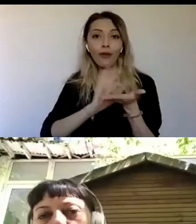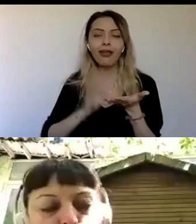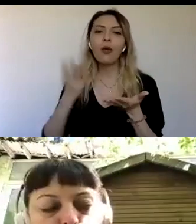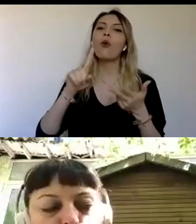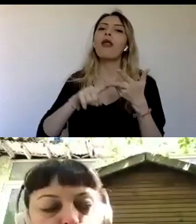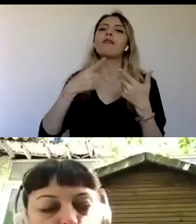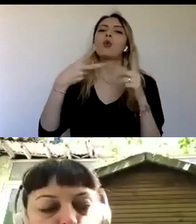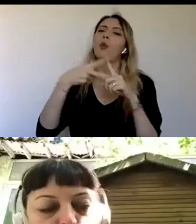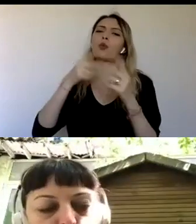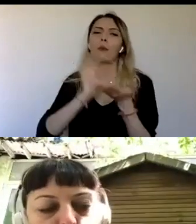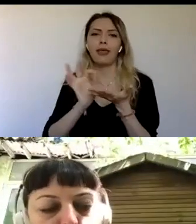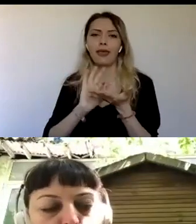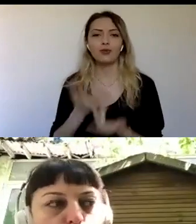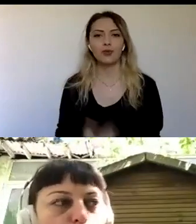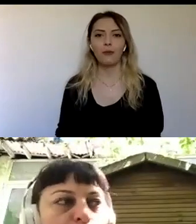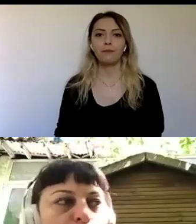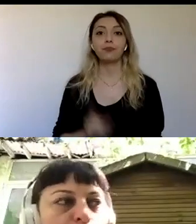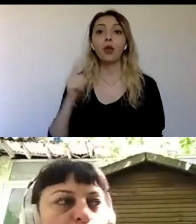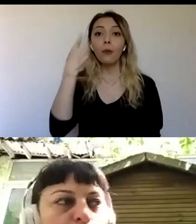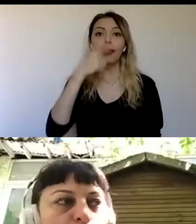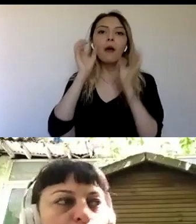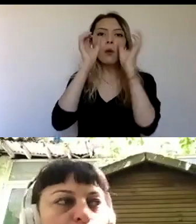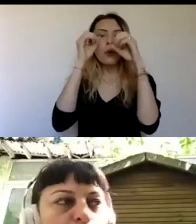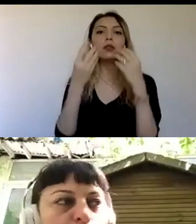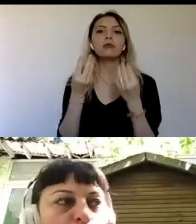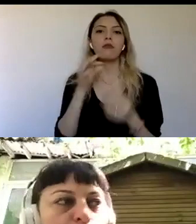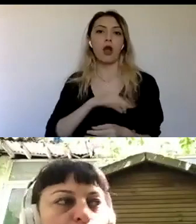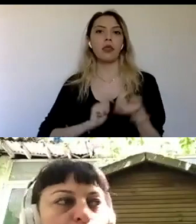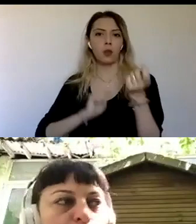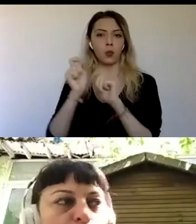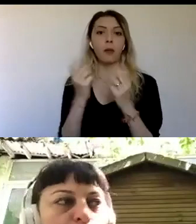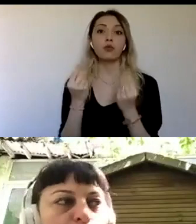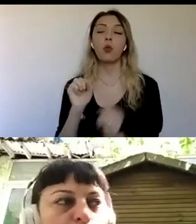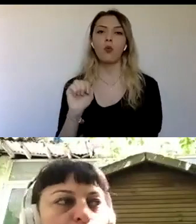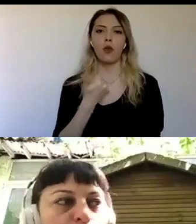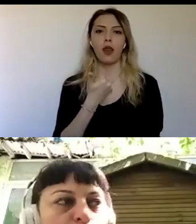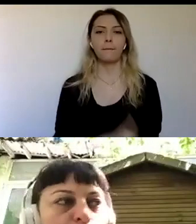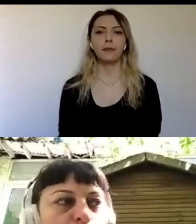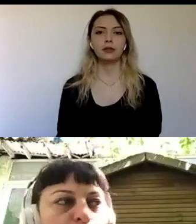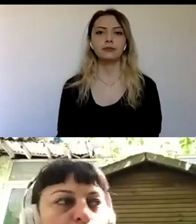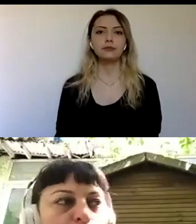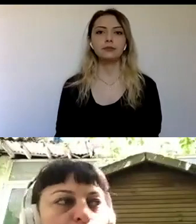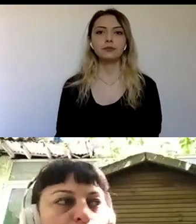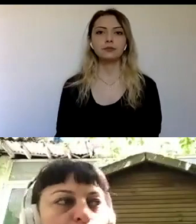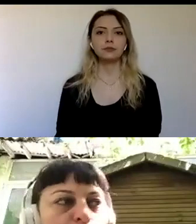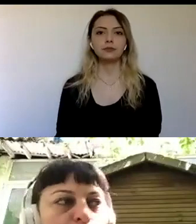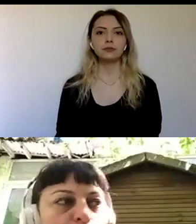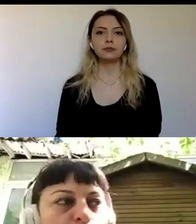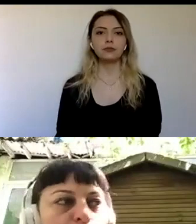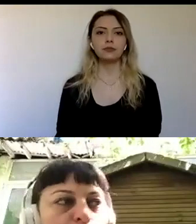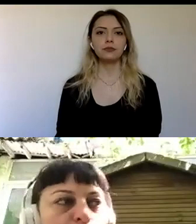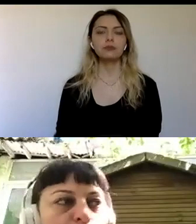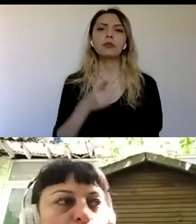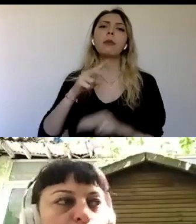kritik. Şöyle birazcık bahsedeyim, etkili kullanmaktan kastım. Aslında mesela bir arama